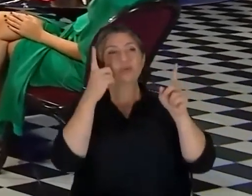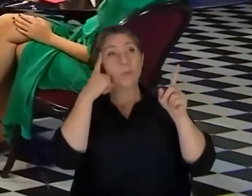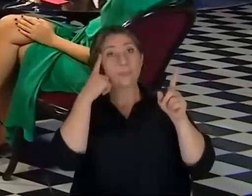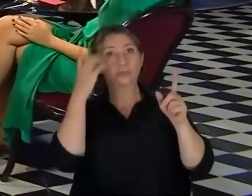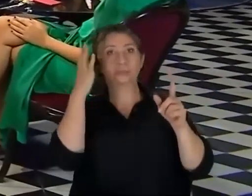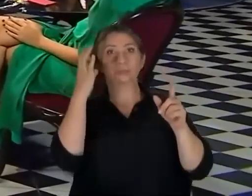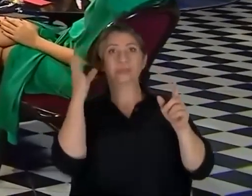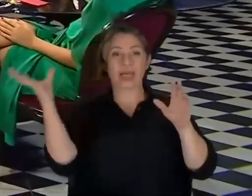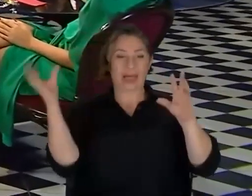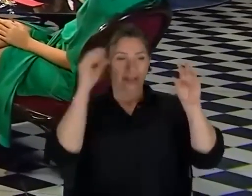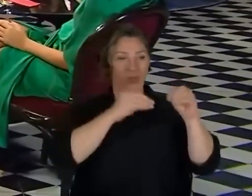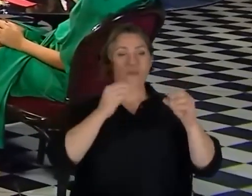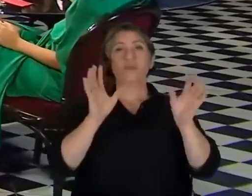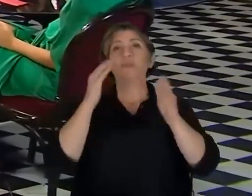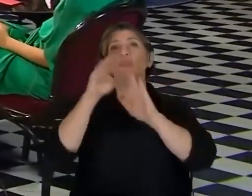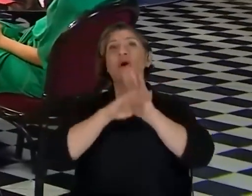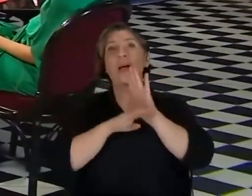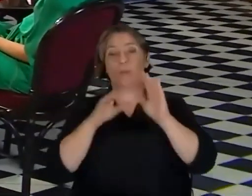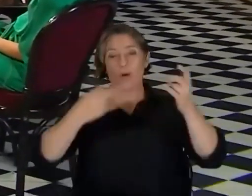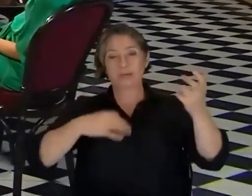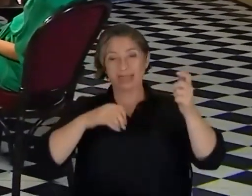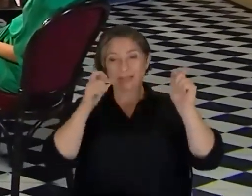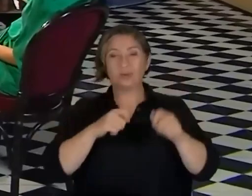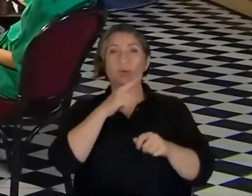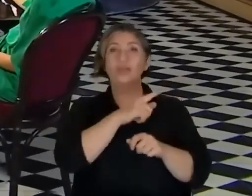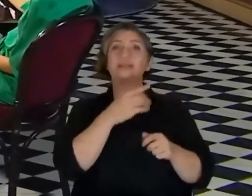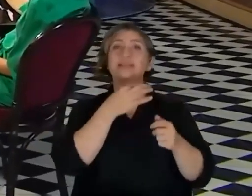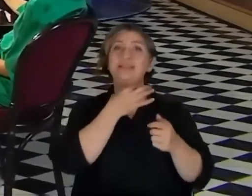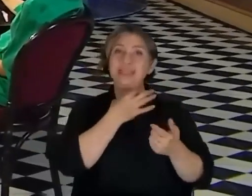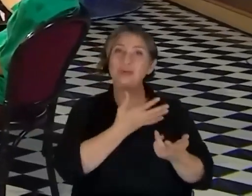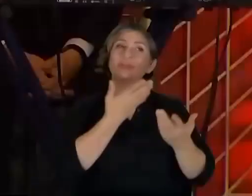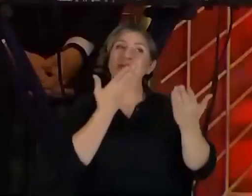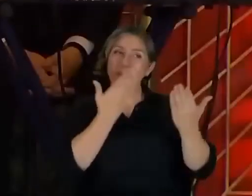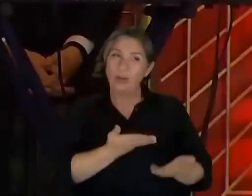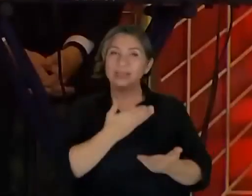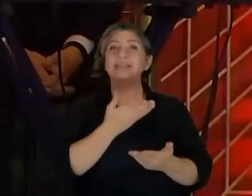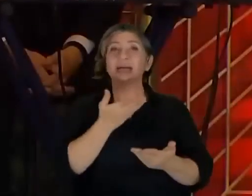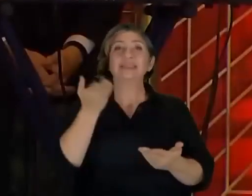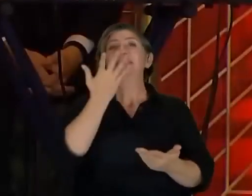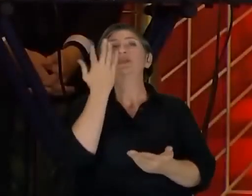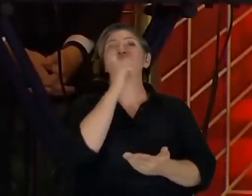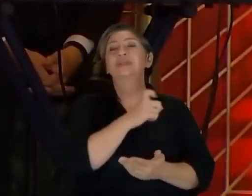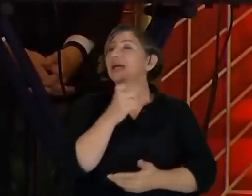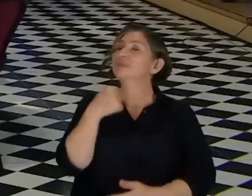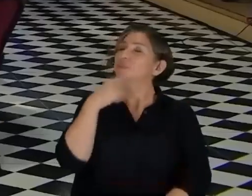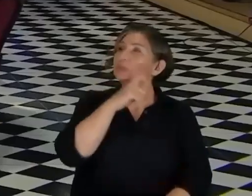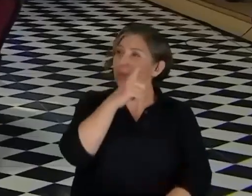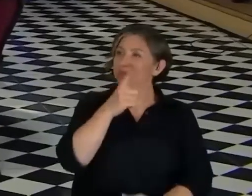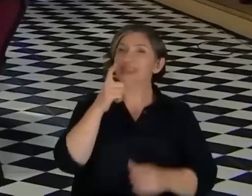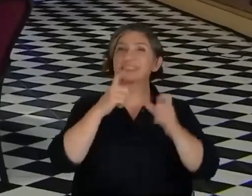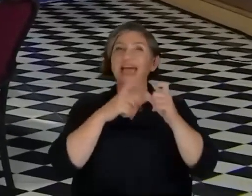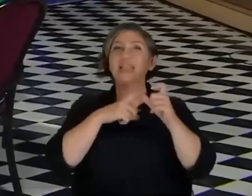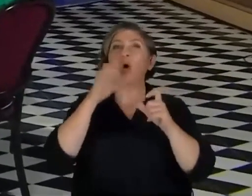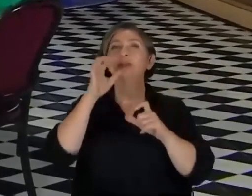bilgili adamları alıp program orkestrası yaparsan, onlar da lütfedip kabul ederlerse o kastede diye. Ne sorsak diyorum ki